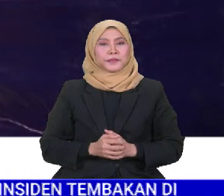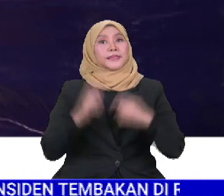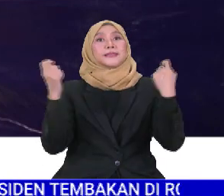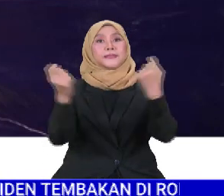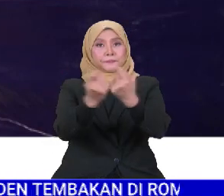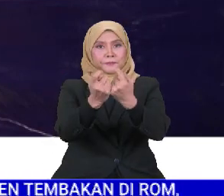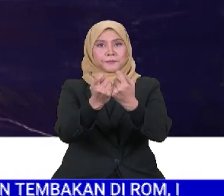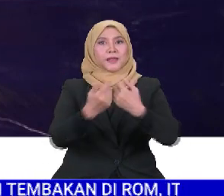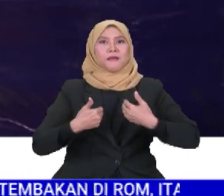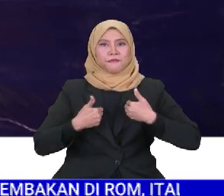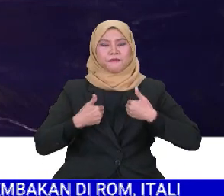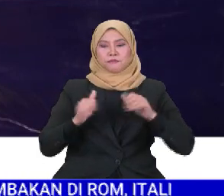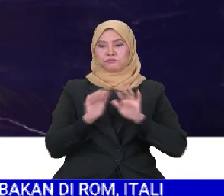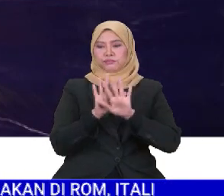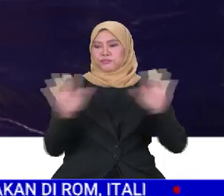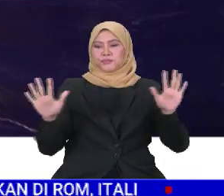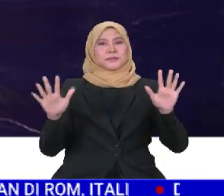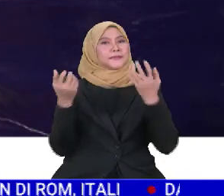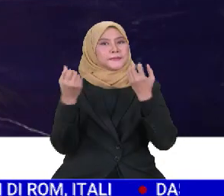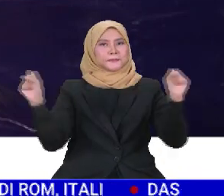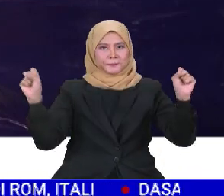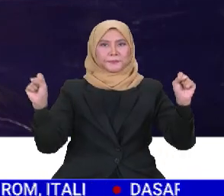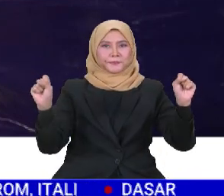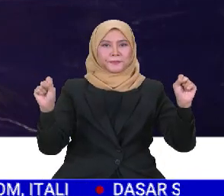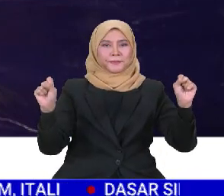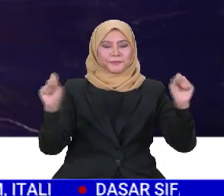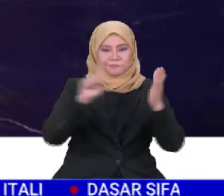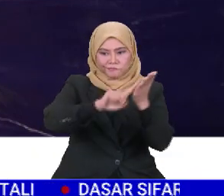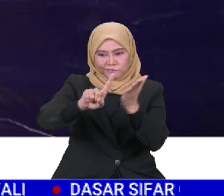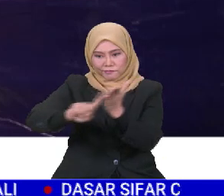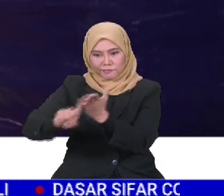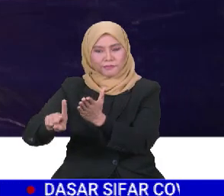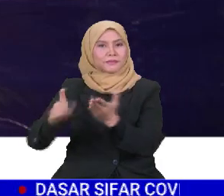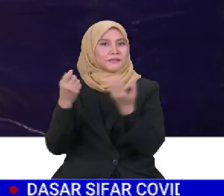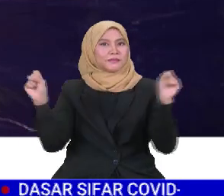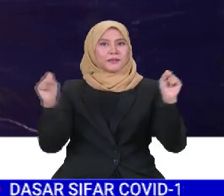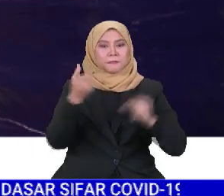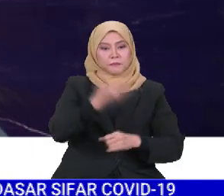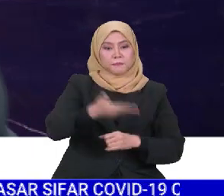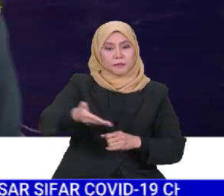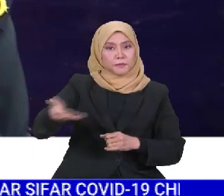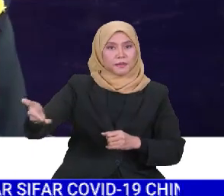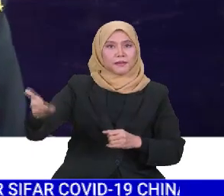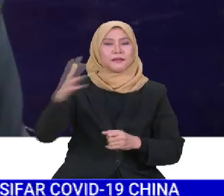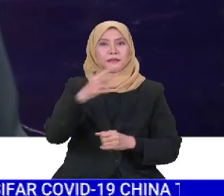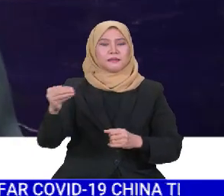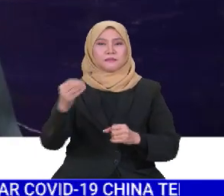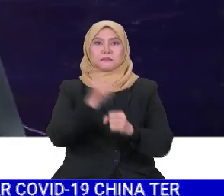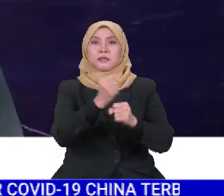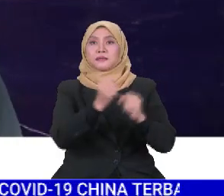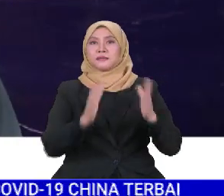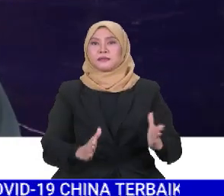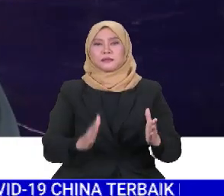ada di pangkalan hadapan untuk memastikan kesiapsiagaan dari juga tenaga manusia